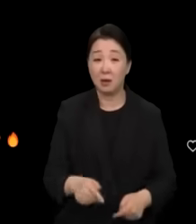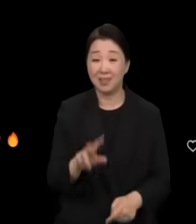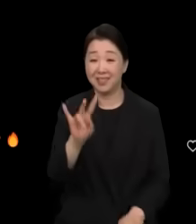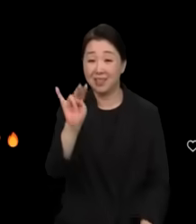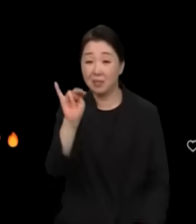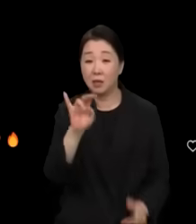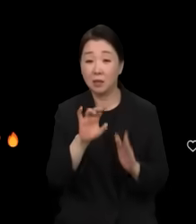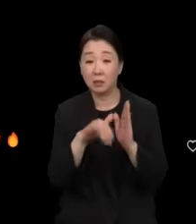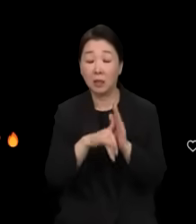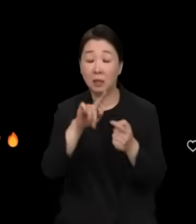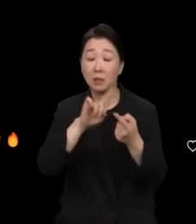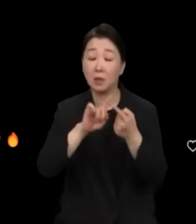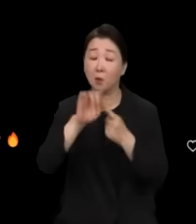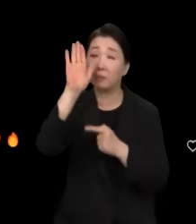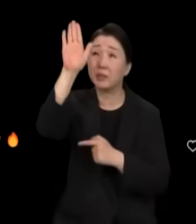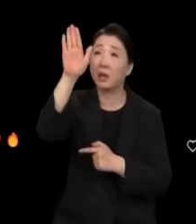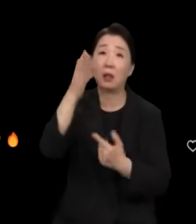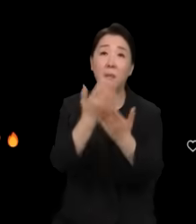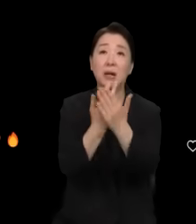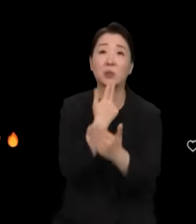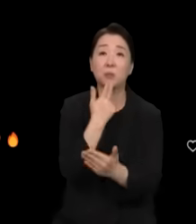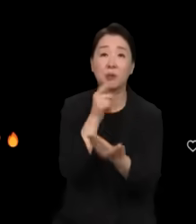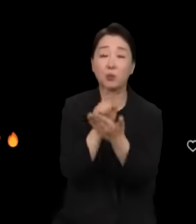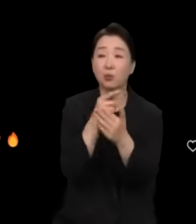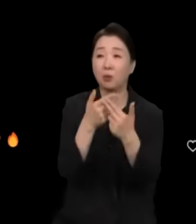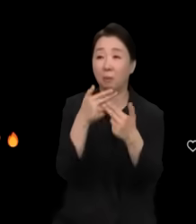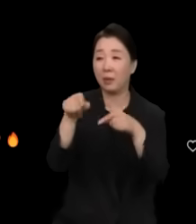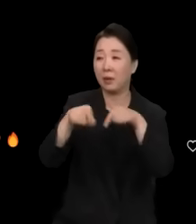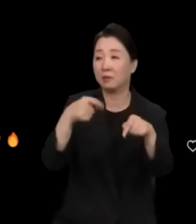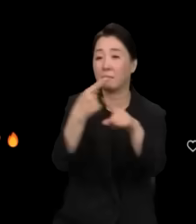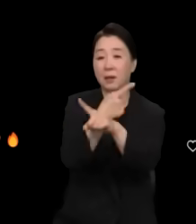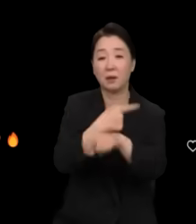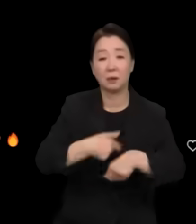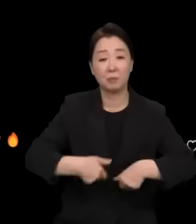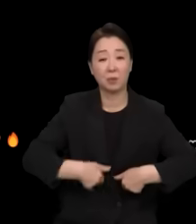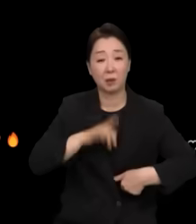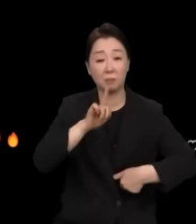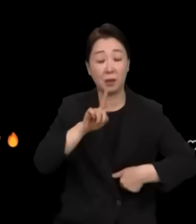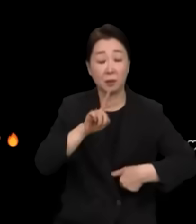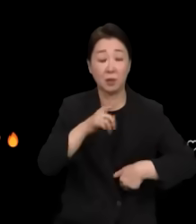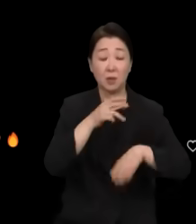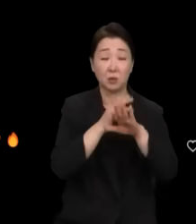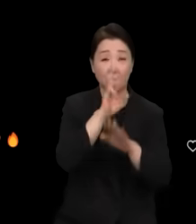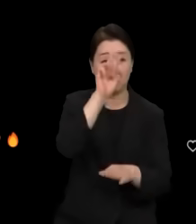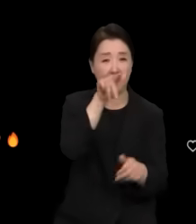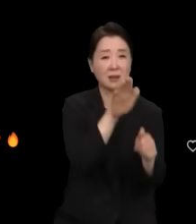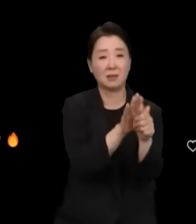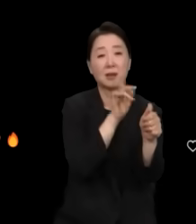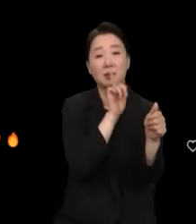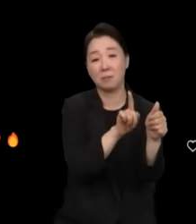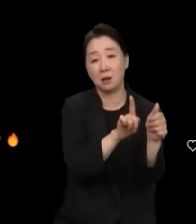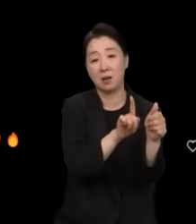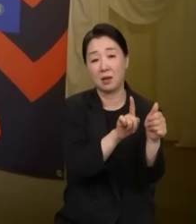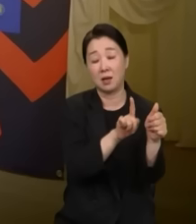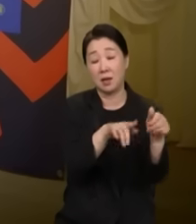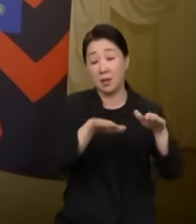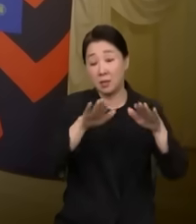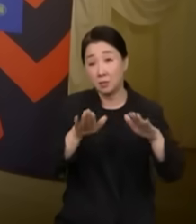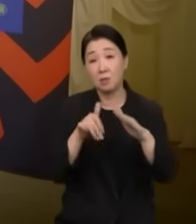인스타그램에 이대로는 미래가 없다, 축구협회의 행정이 바뀌어야 한다며 박주호를 지지한다고 적었는데